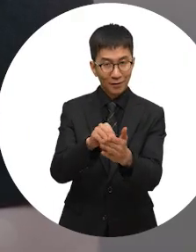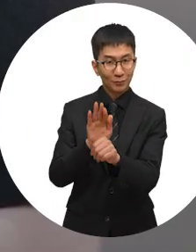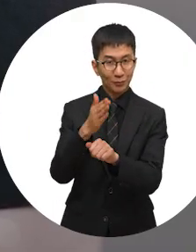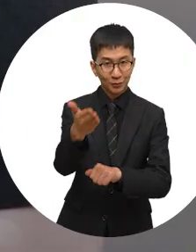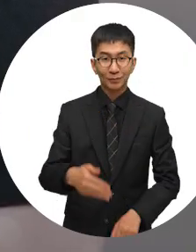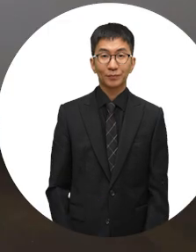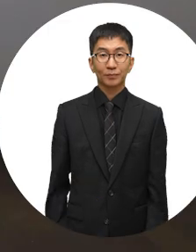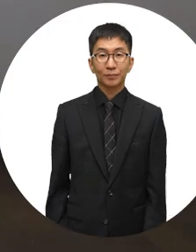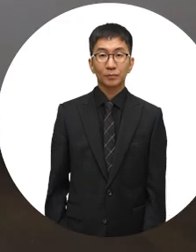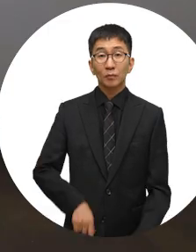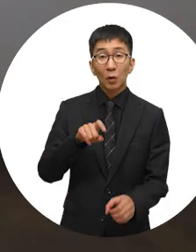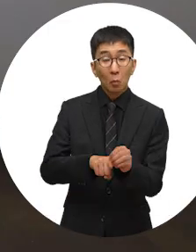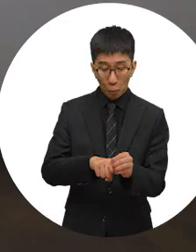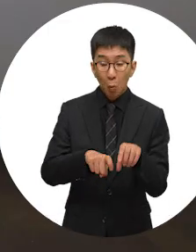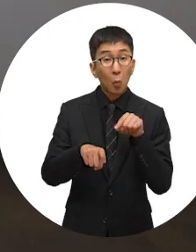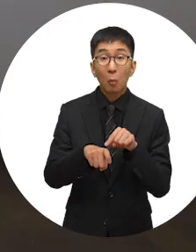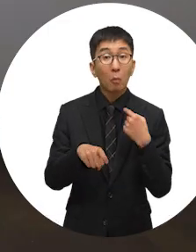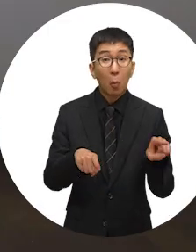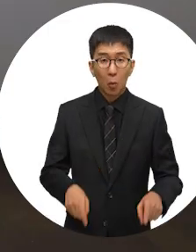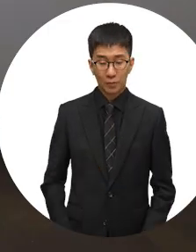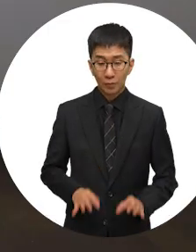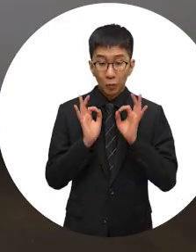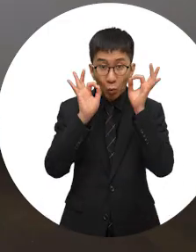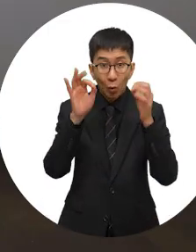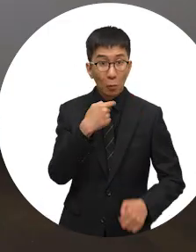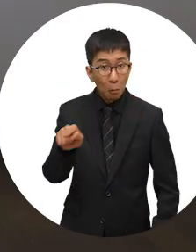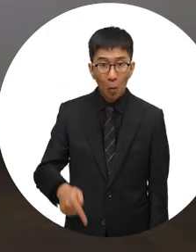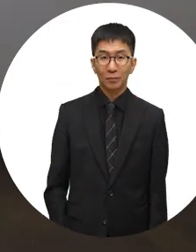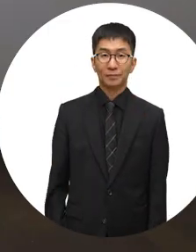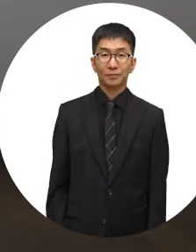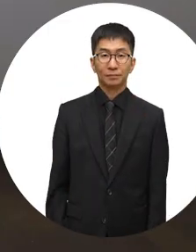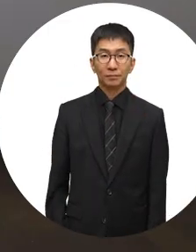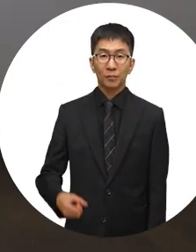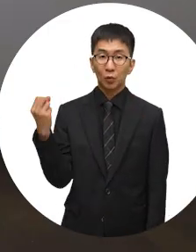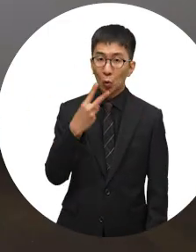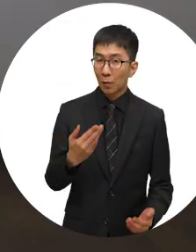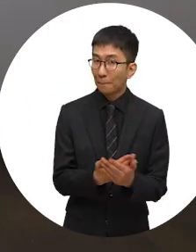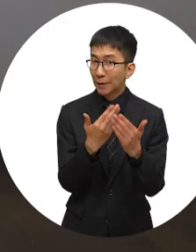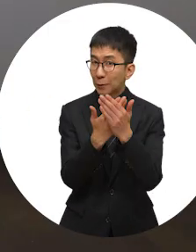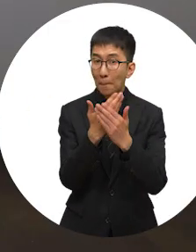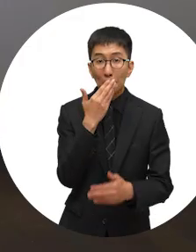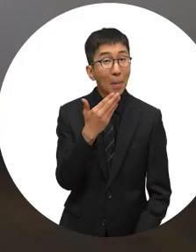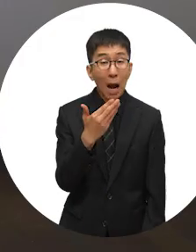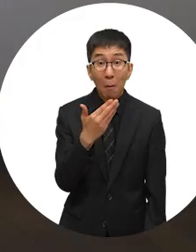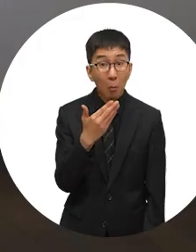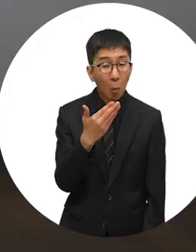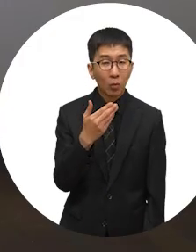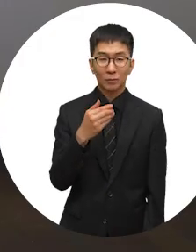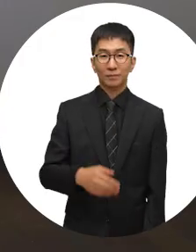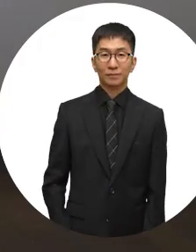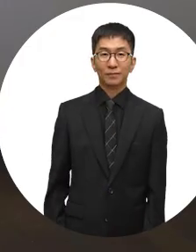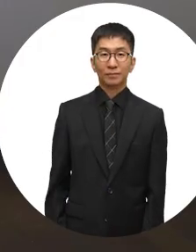정성평가하는 전형입니다. 즉, 여러분이 어떤 목표를 가지고 어떤 노력을 해왔는지, 그리고 앞으로 얼마나 발전할